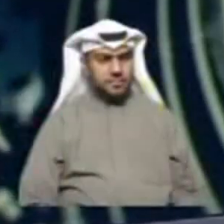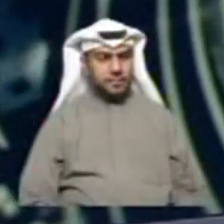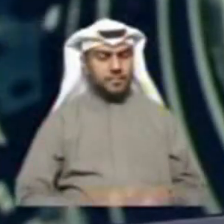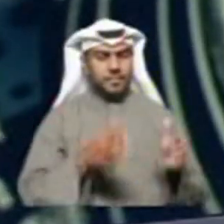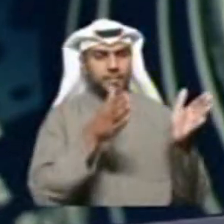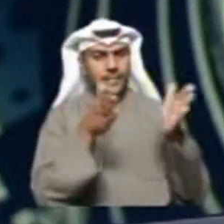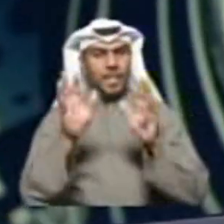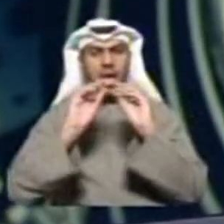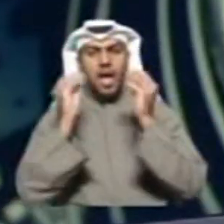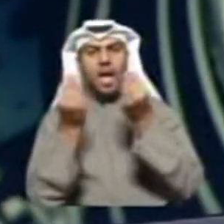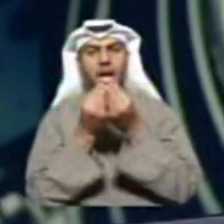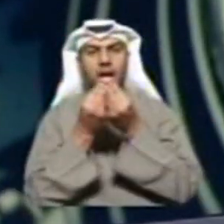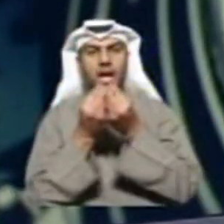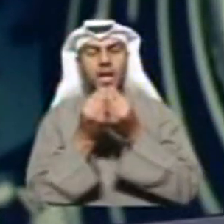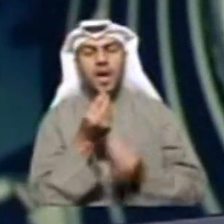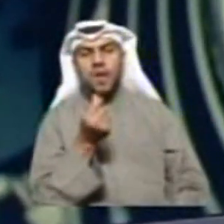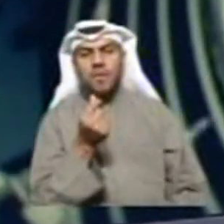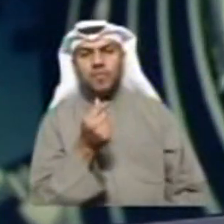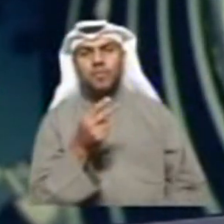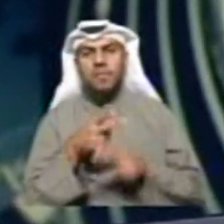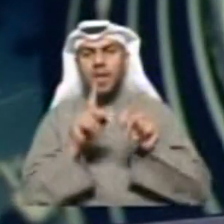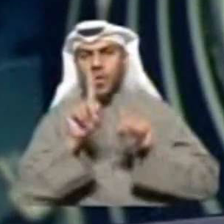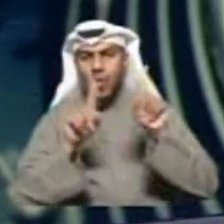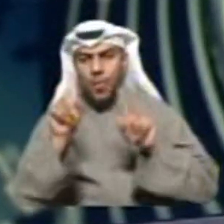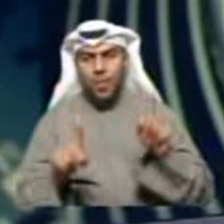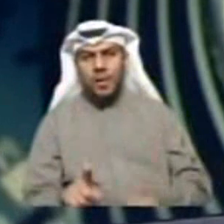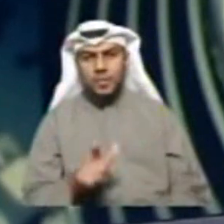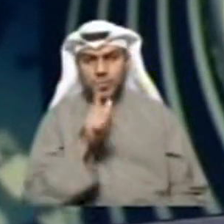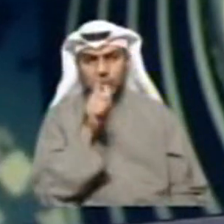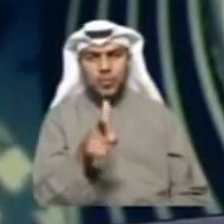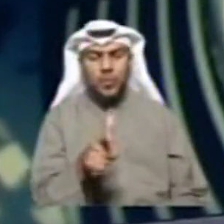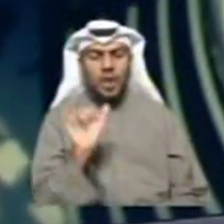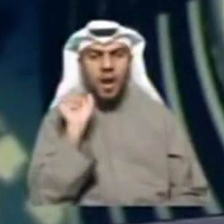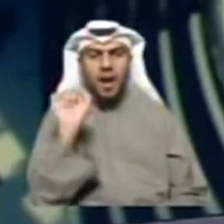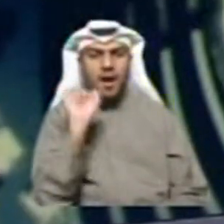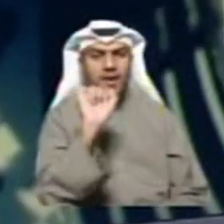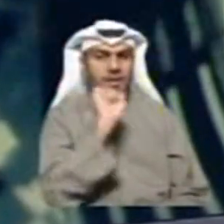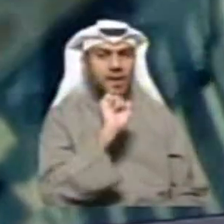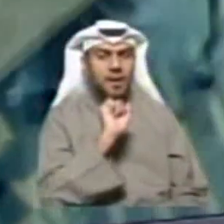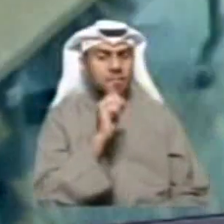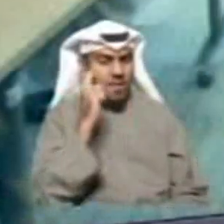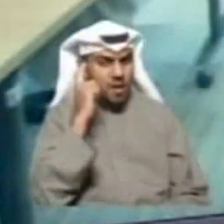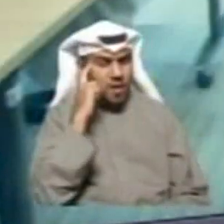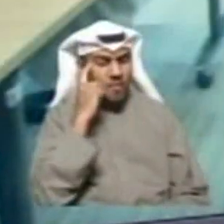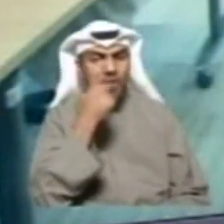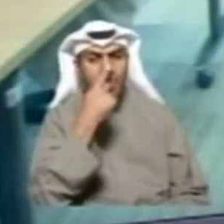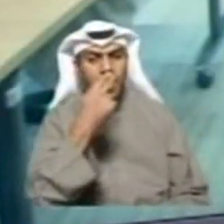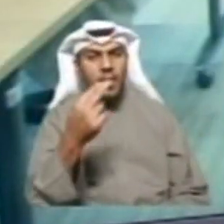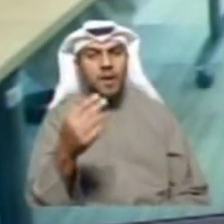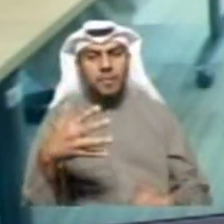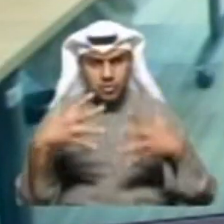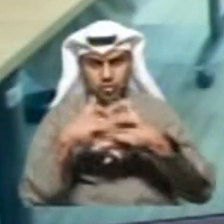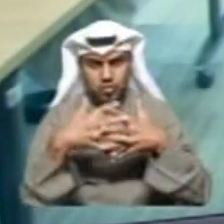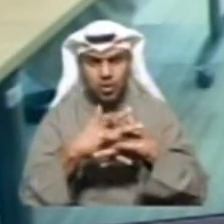دشنت هيئة أسواق المال العمل بنظام الإفصاح الإلكتروني XBRL الخاص بتقديم تقرير الشركات